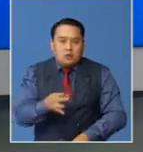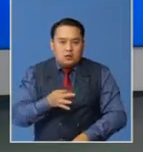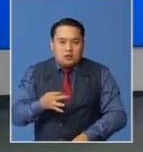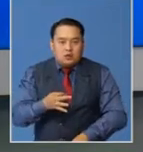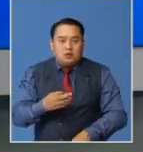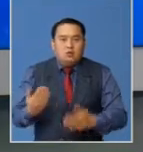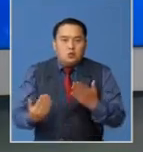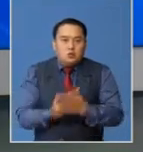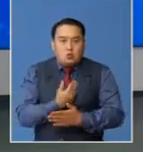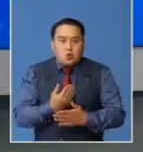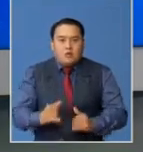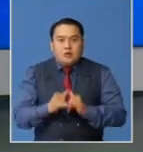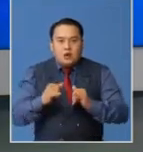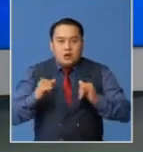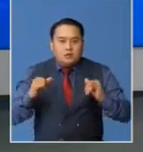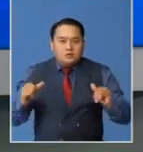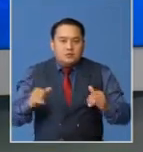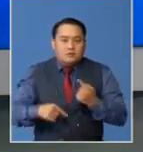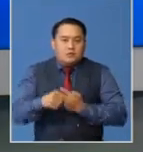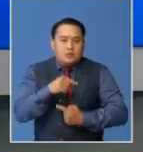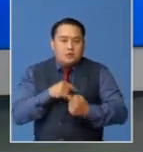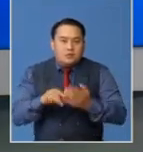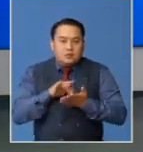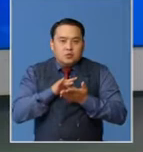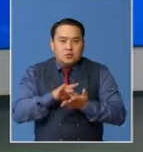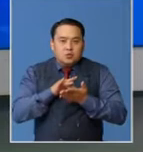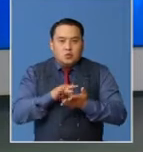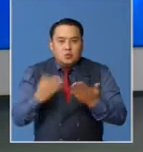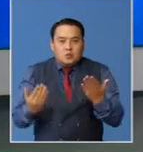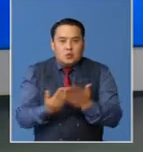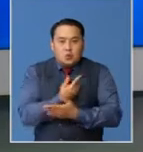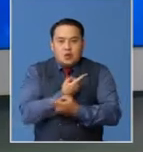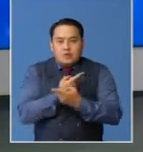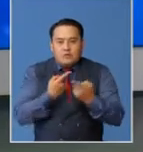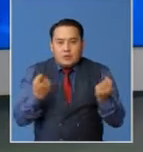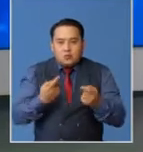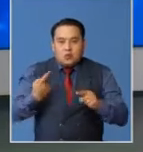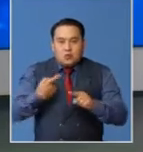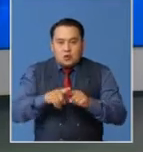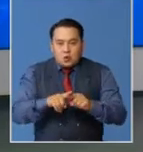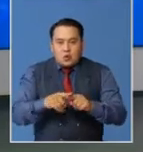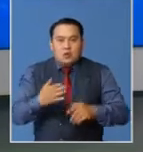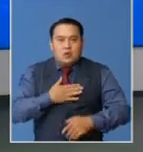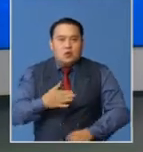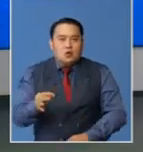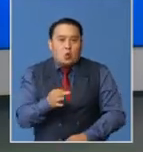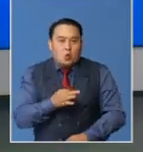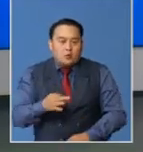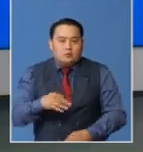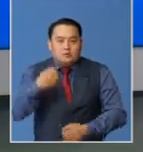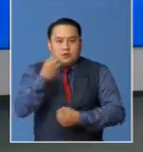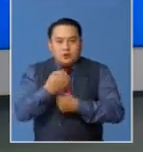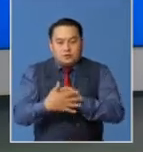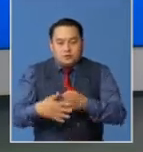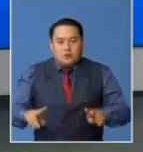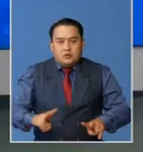В основном они дадут новый импульс развитию сфер предпринимательства, туризма, а также информационных технологий как в нашей области,